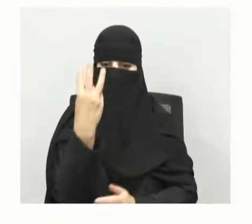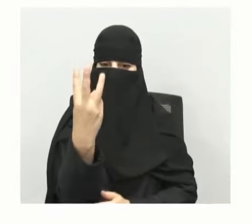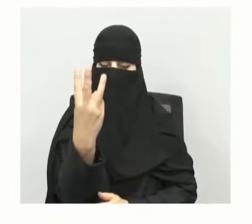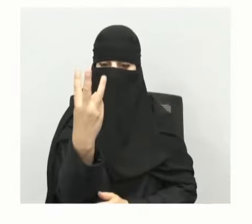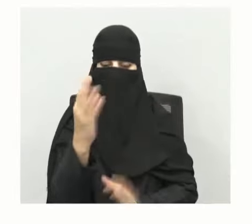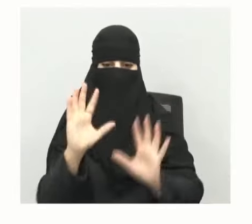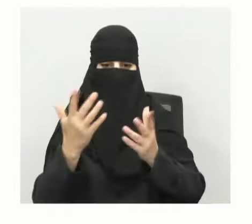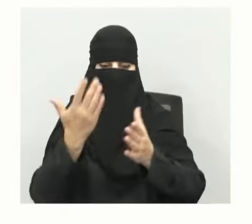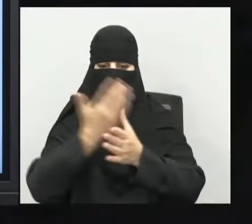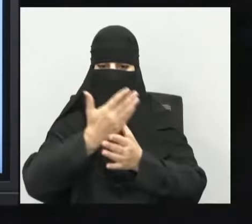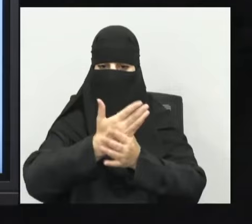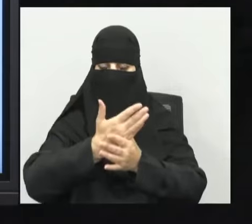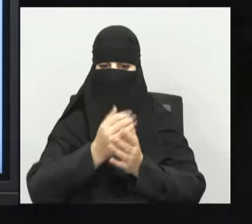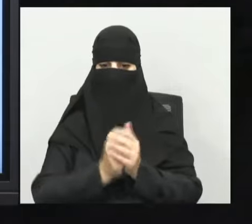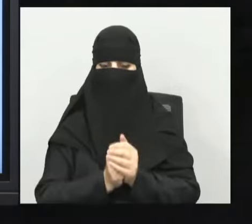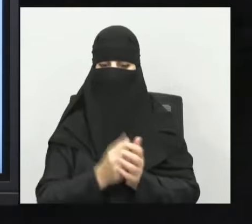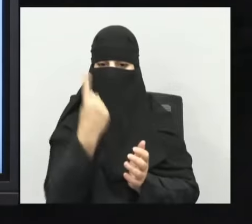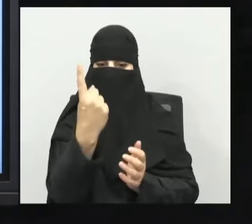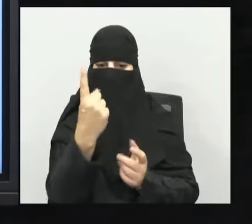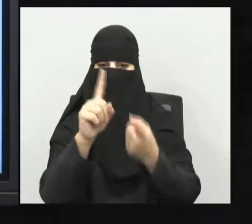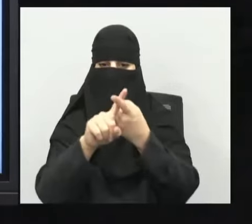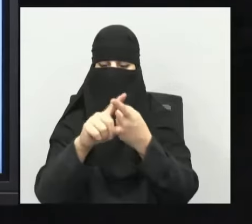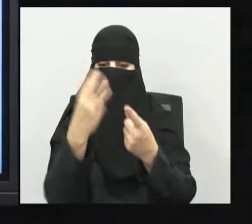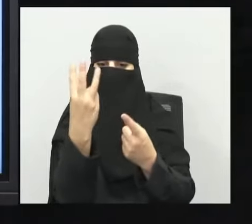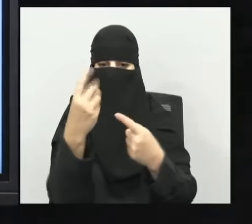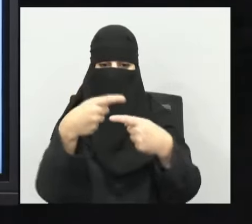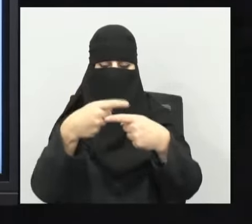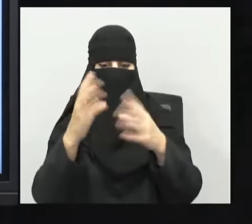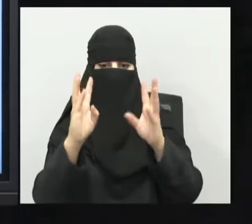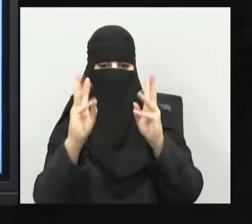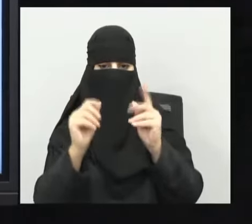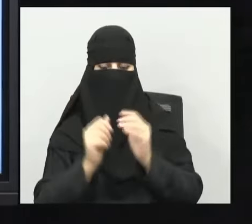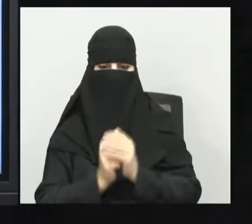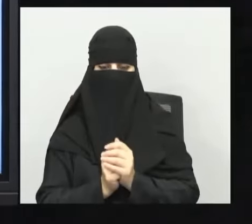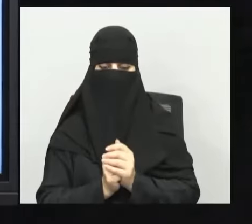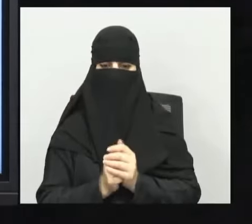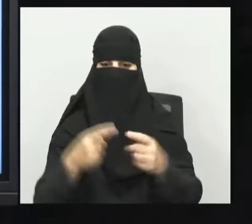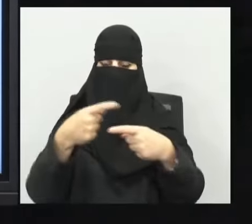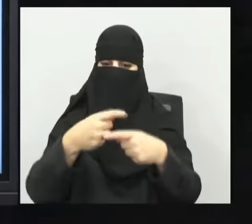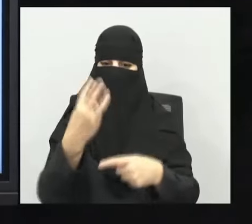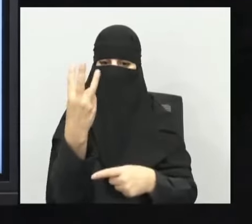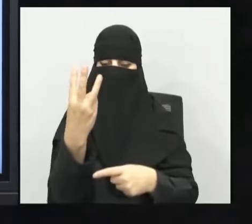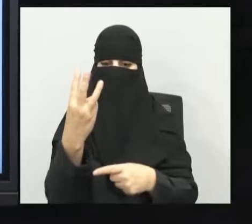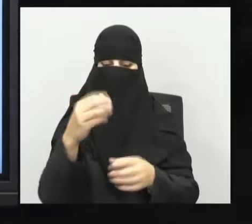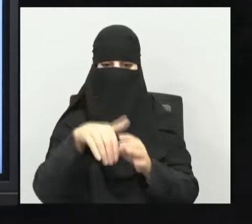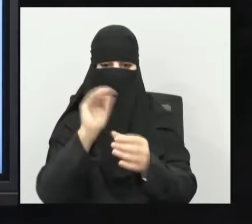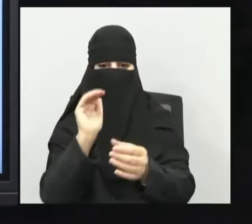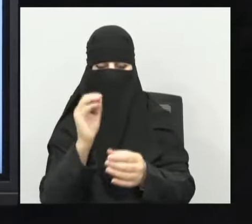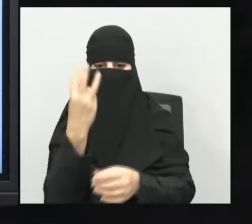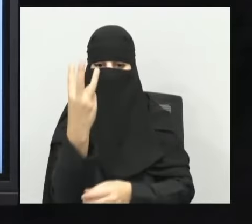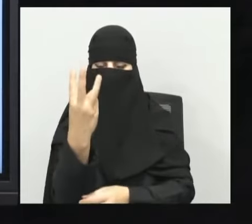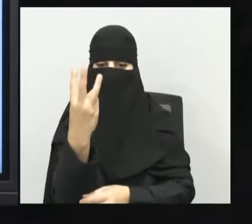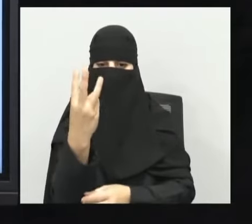لماذا يا ابطال لانه واحد ضرب ثلاثه تساوي كم تساوي ثلاثه فنكتب في المخرجات ثلاثه